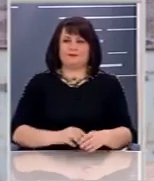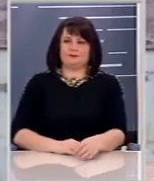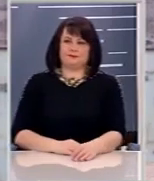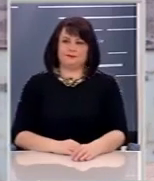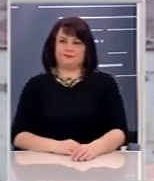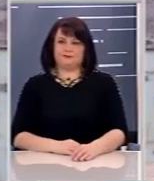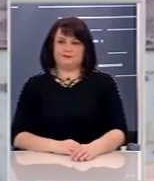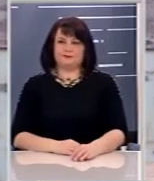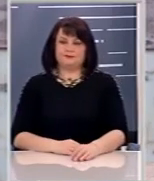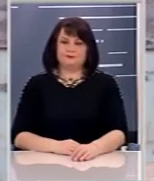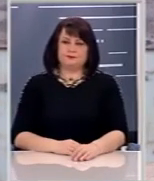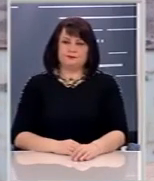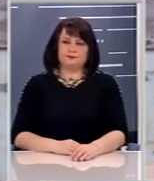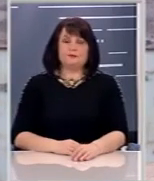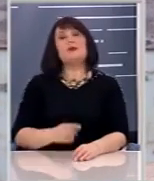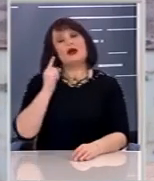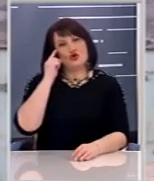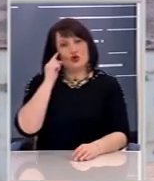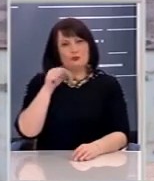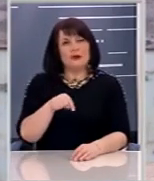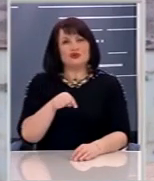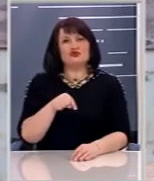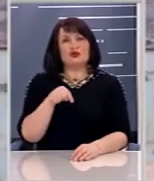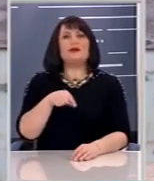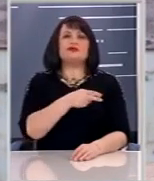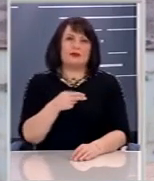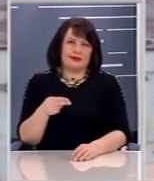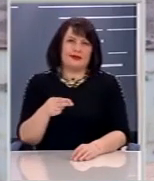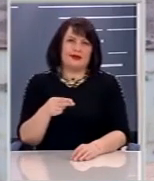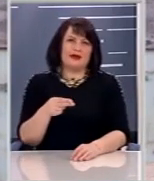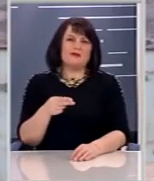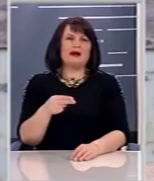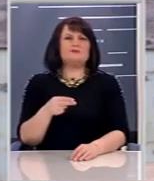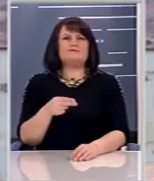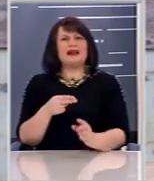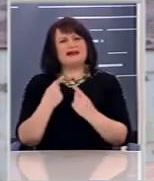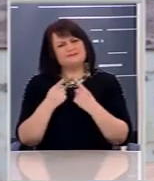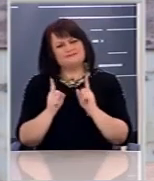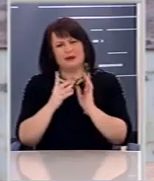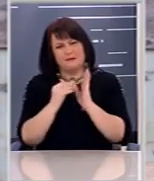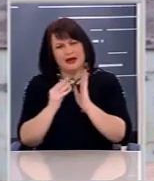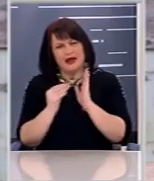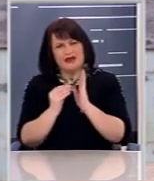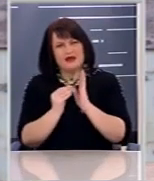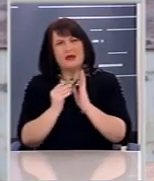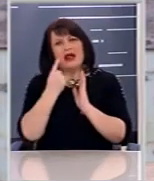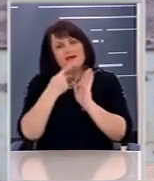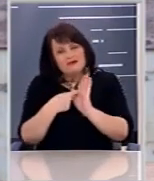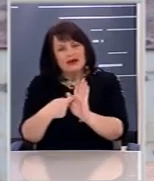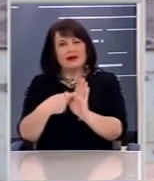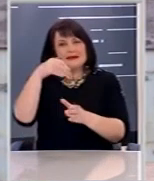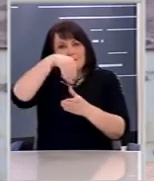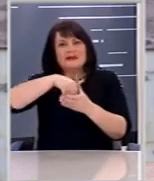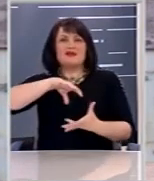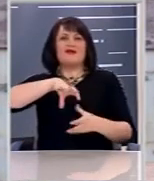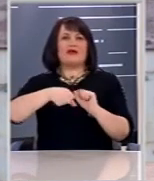Αυτό νομίζω ότι είναι αποτελεί ένα ακραίο παράδειγμα της έμφυλης βίας που